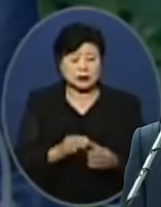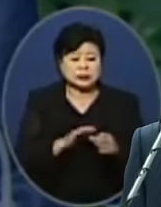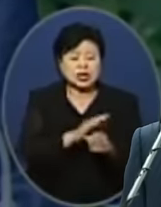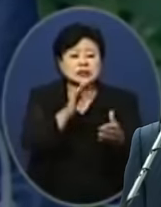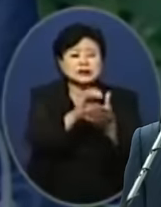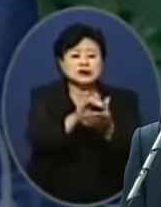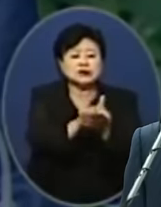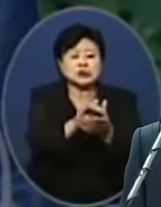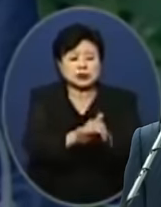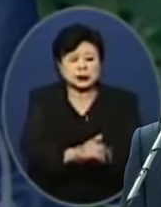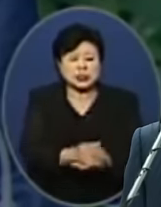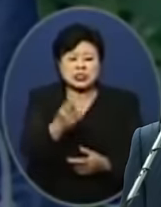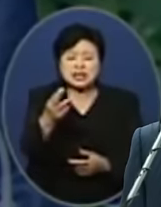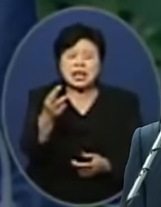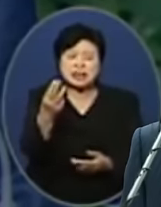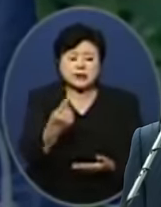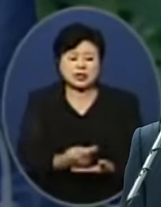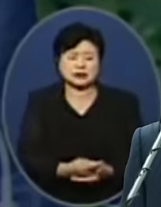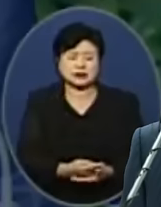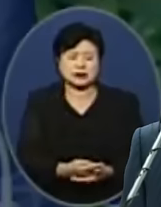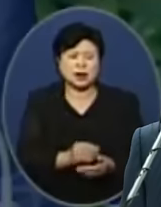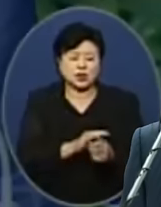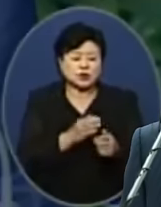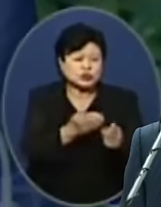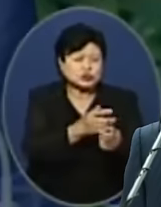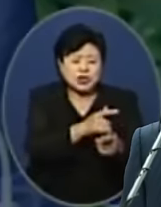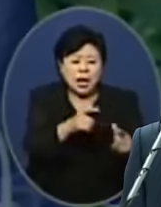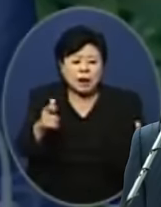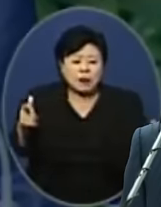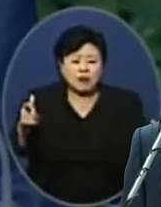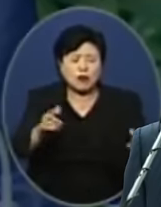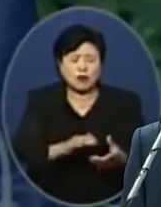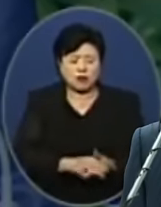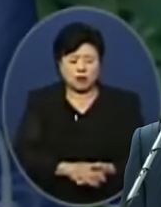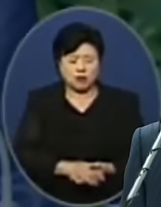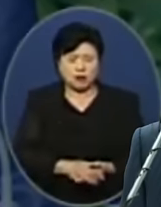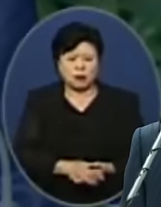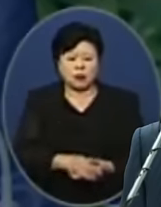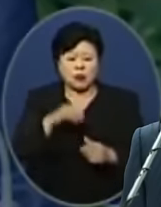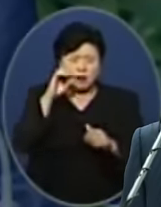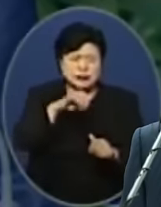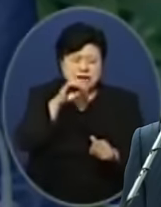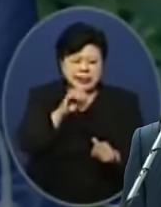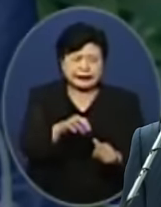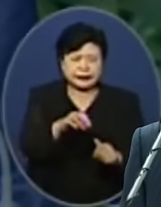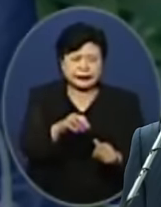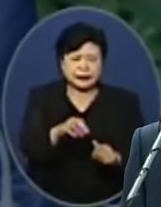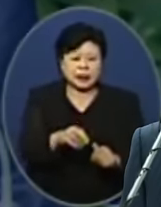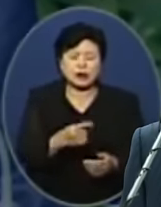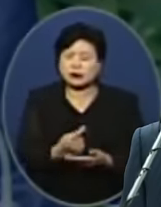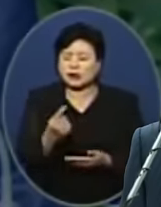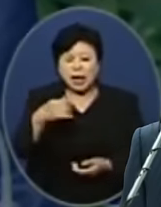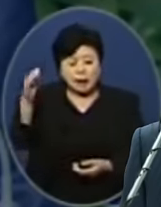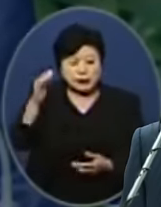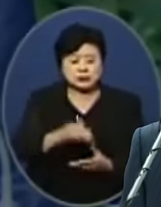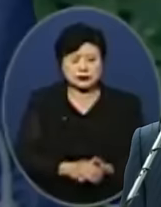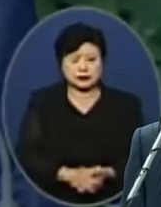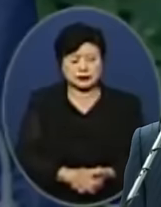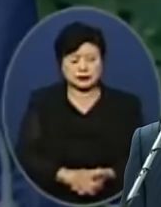사랑하는 친구 세 사람이 멀리서 와서 위로하러 왔다가 비난만 하고 공격만 하고